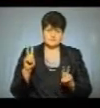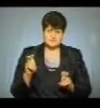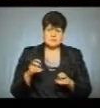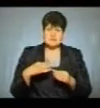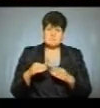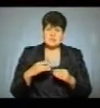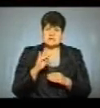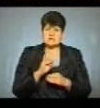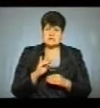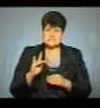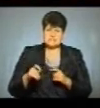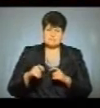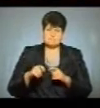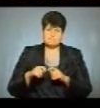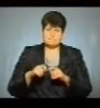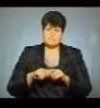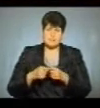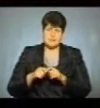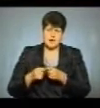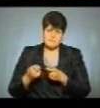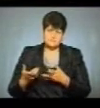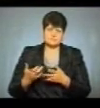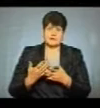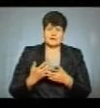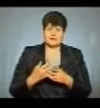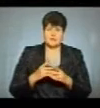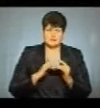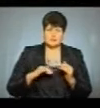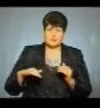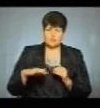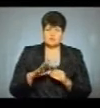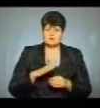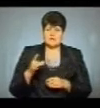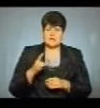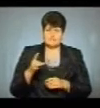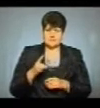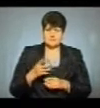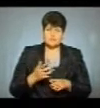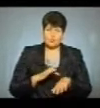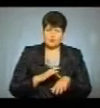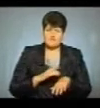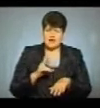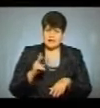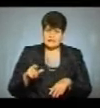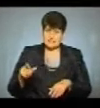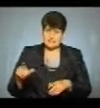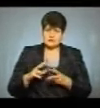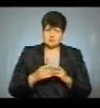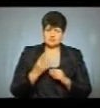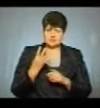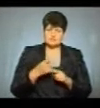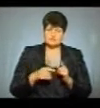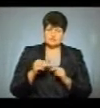пластикові стільці, пошкоджені на трибуні, на якій під час гри знаходилися рівненські вболівальники. Сума компенсації – 4,5